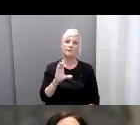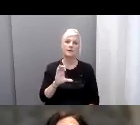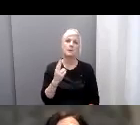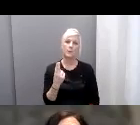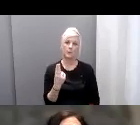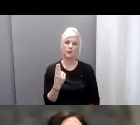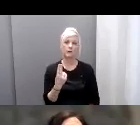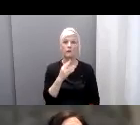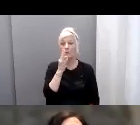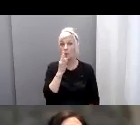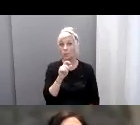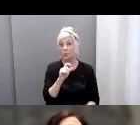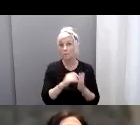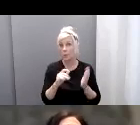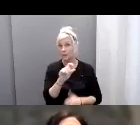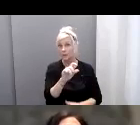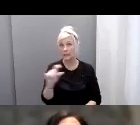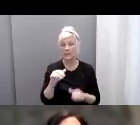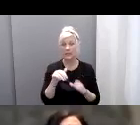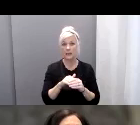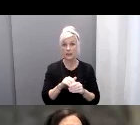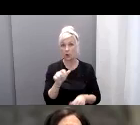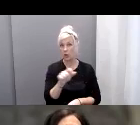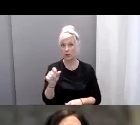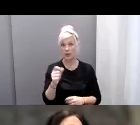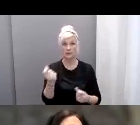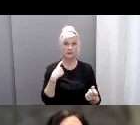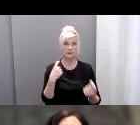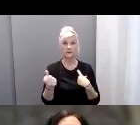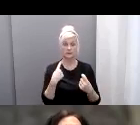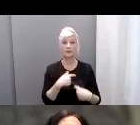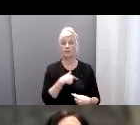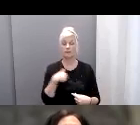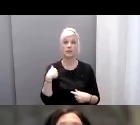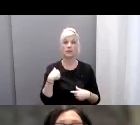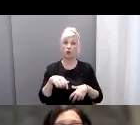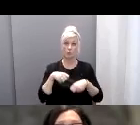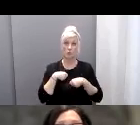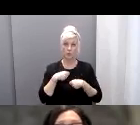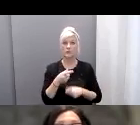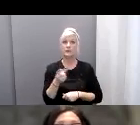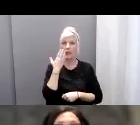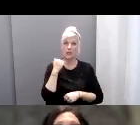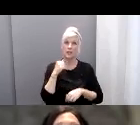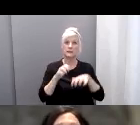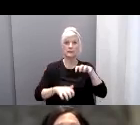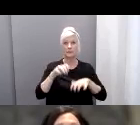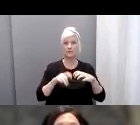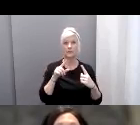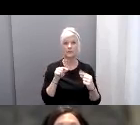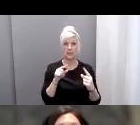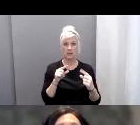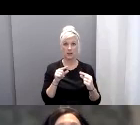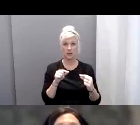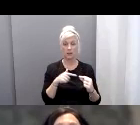Frågor från er deltagare tar vi gärna emot. Ni är välkomna att skriva i chatten